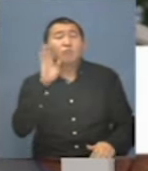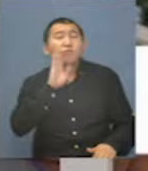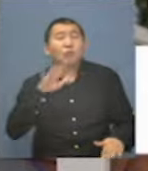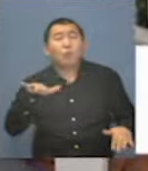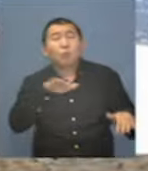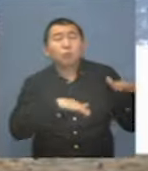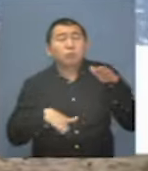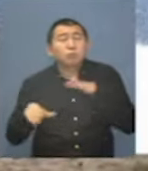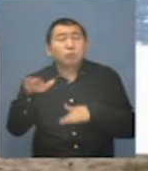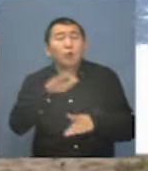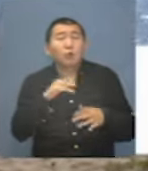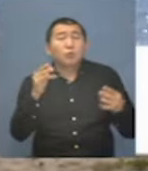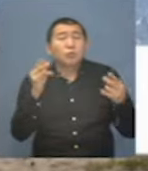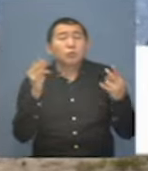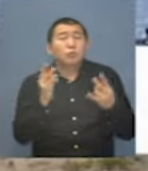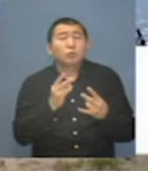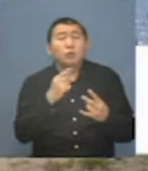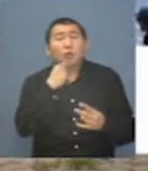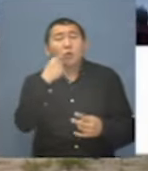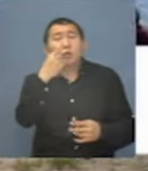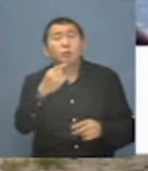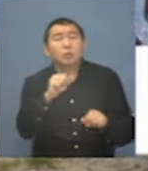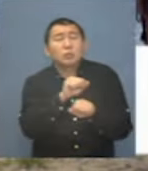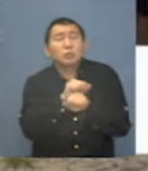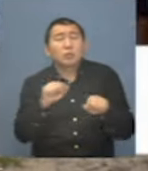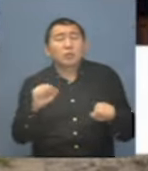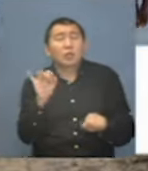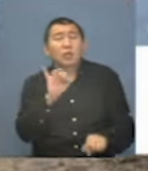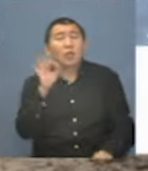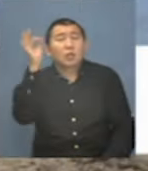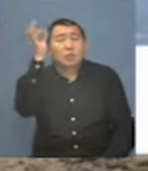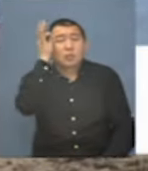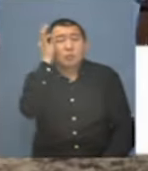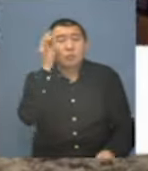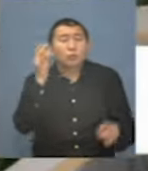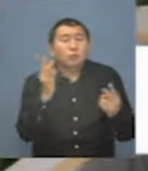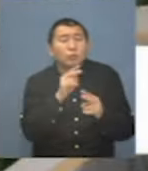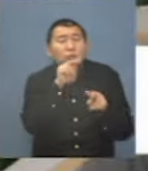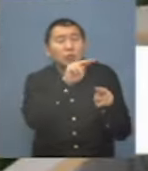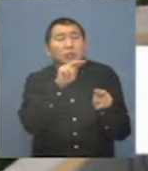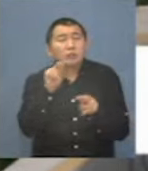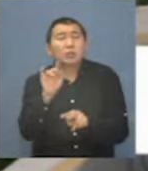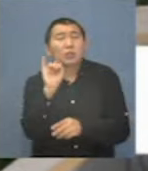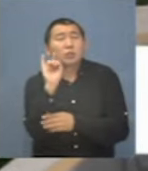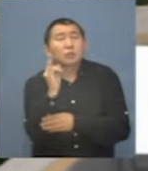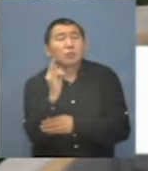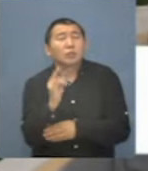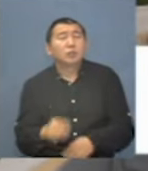нарушителям, объясняя, что не стоит заплывать за буйки, а также напомнили, что необходимо следить за детьми.